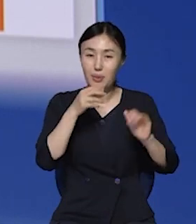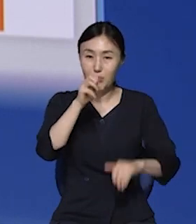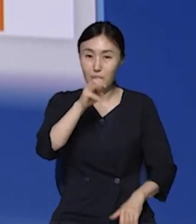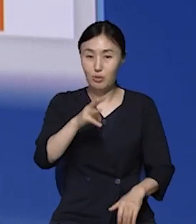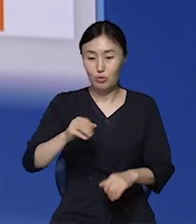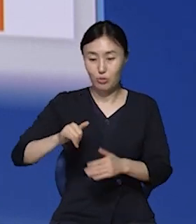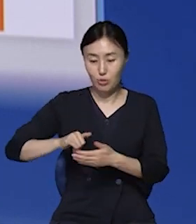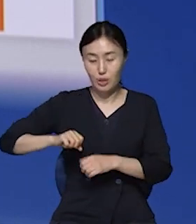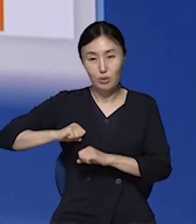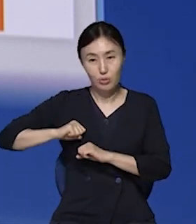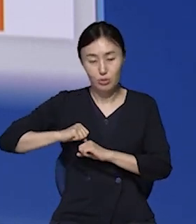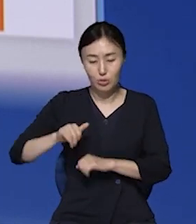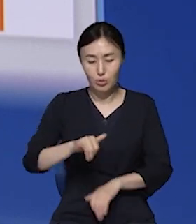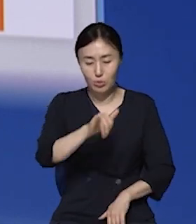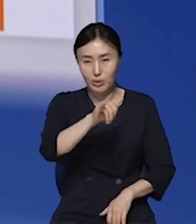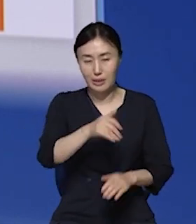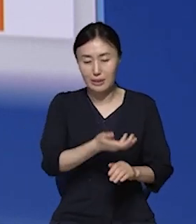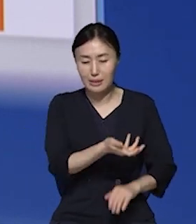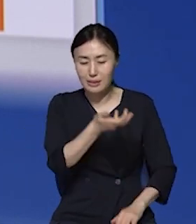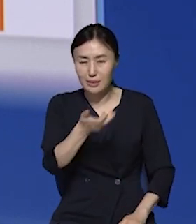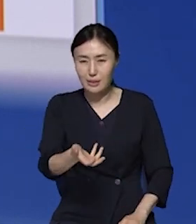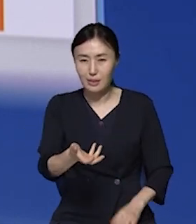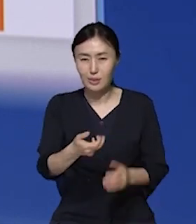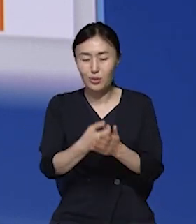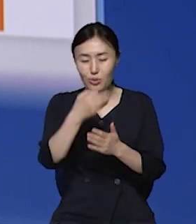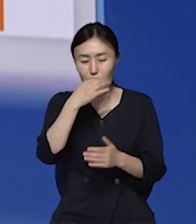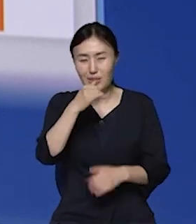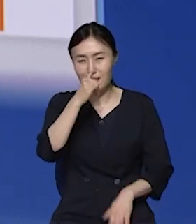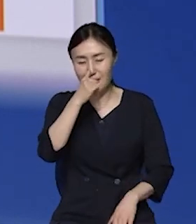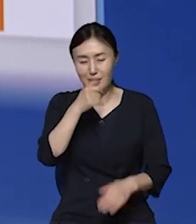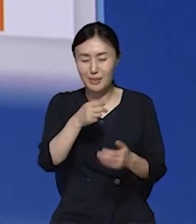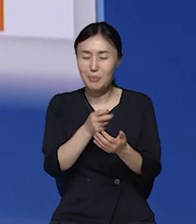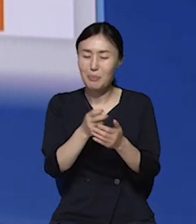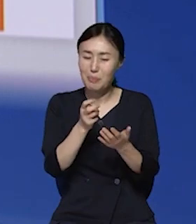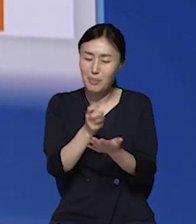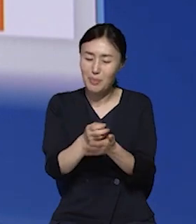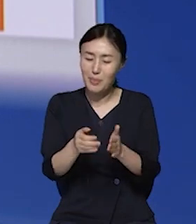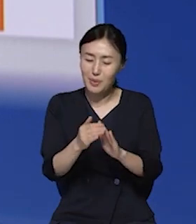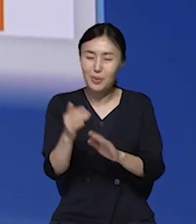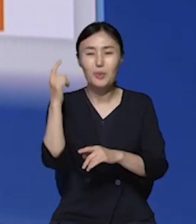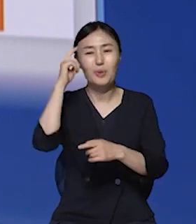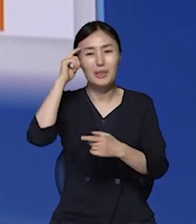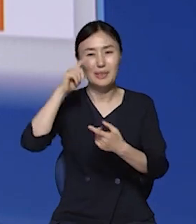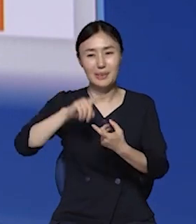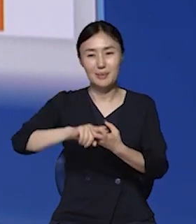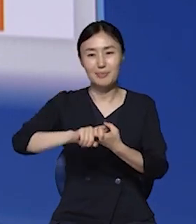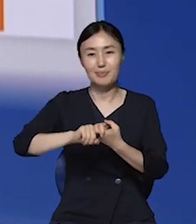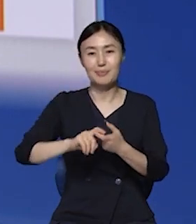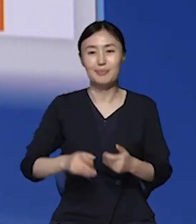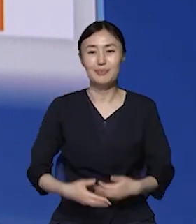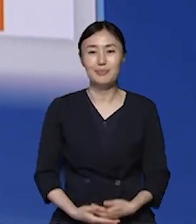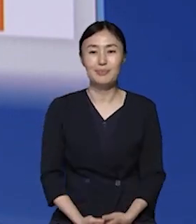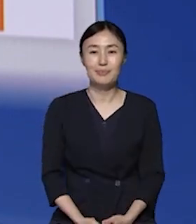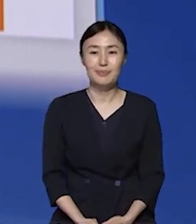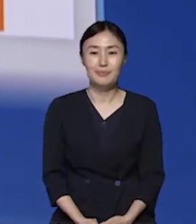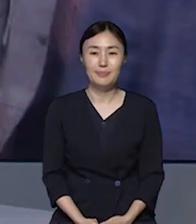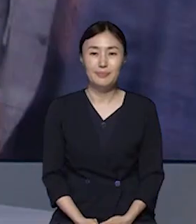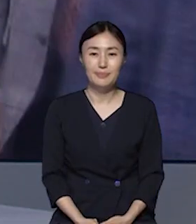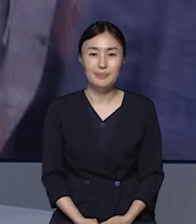이전에 한 발 더 다가설 수 있는 시행령이 나올지 관심입니다. KBC 박성호입니다.